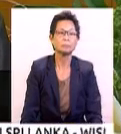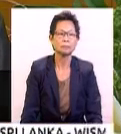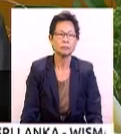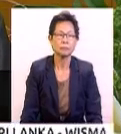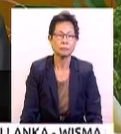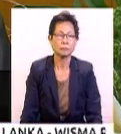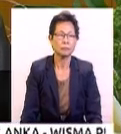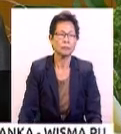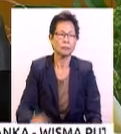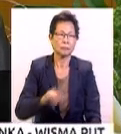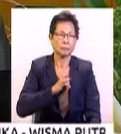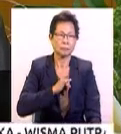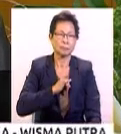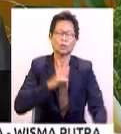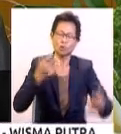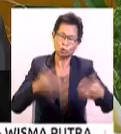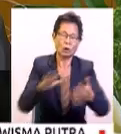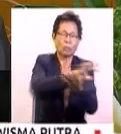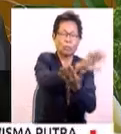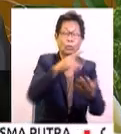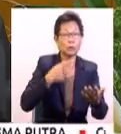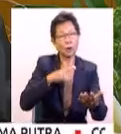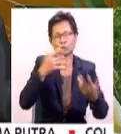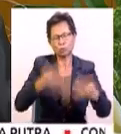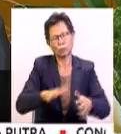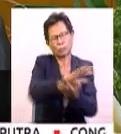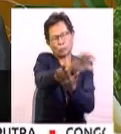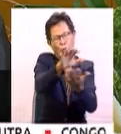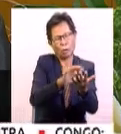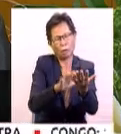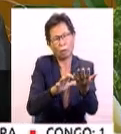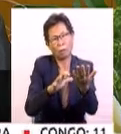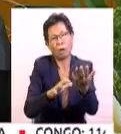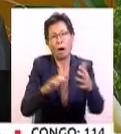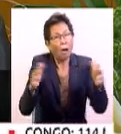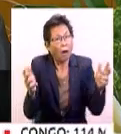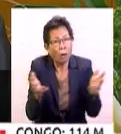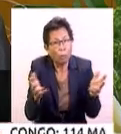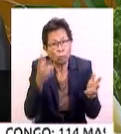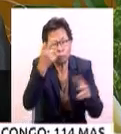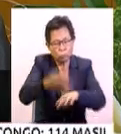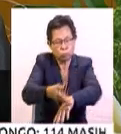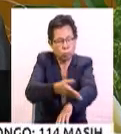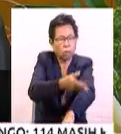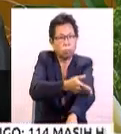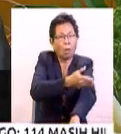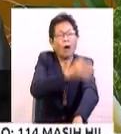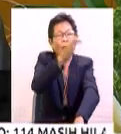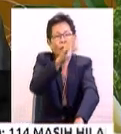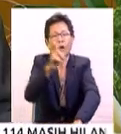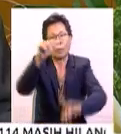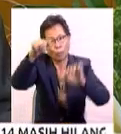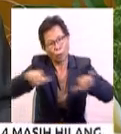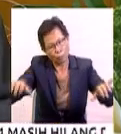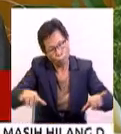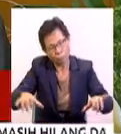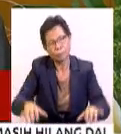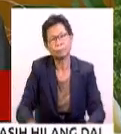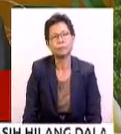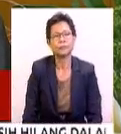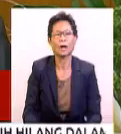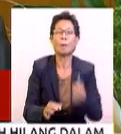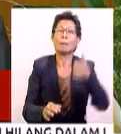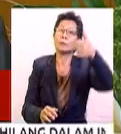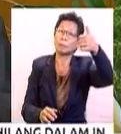Kita telah memberi satu rangka bagaimana usaha untuk memulihkan Felda boleh dilakukan. Yang